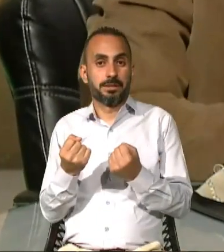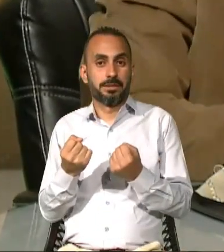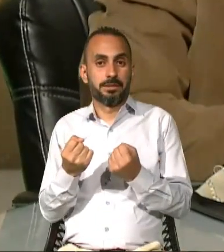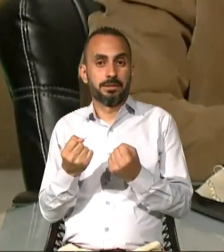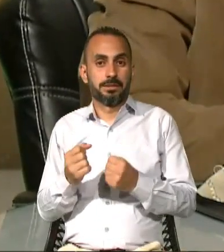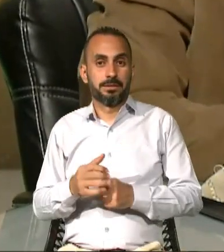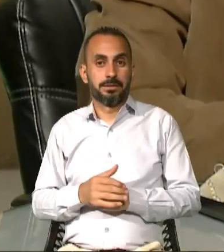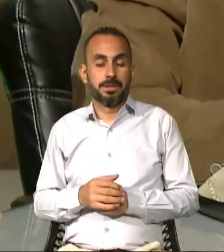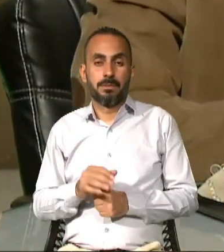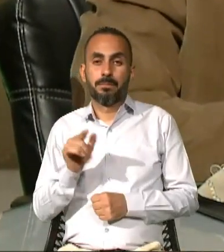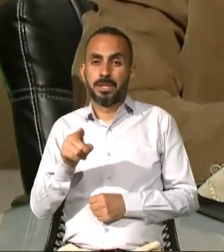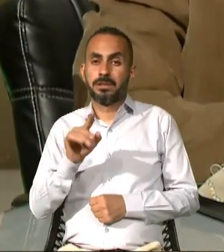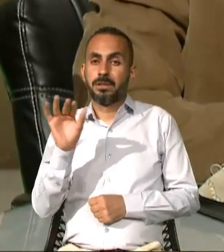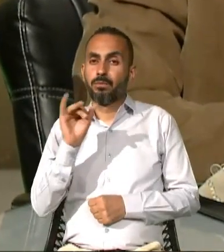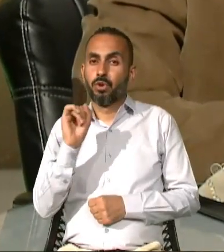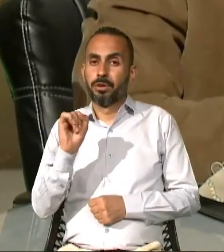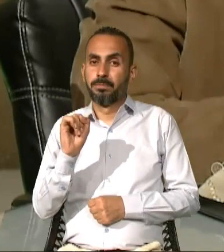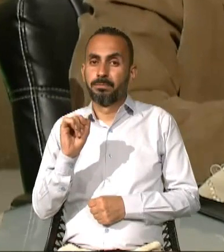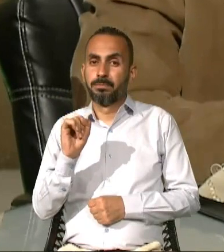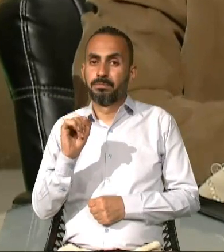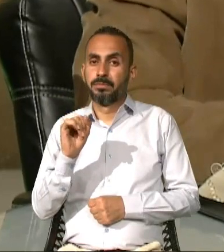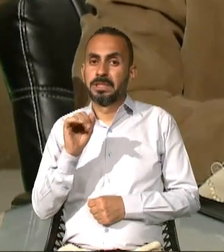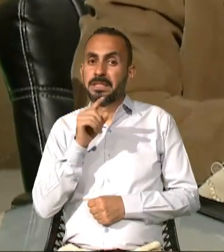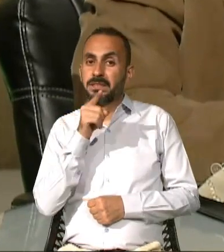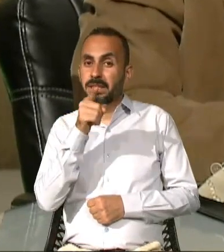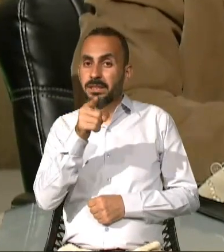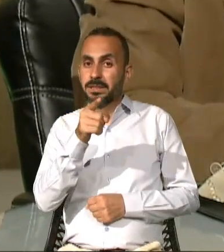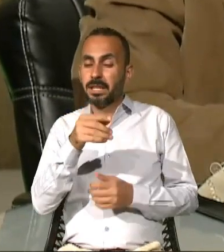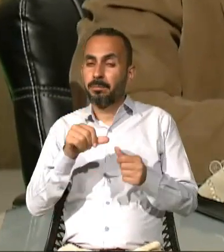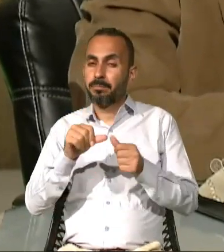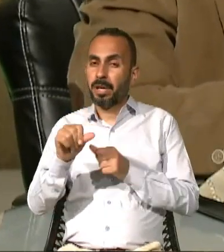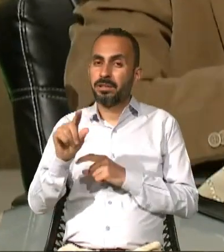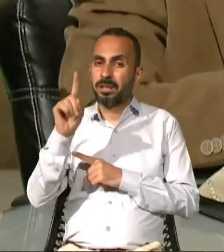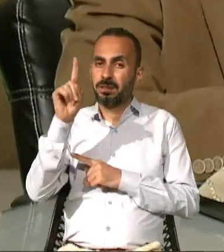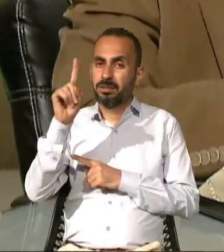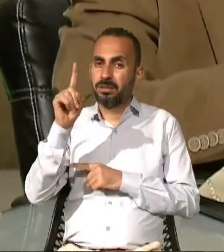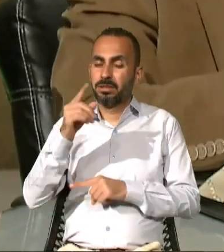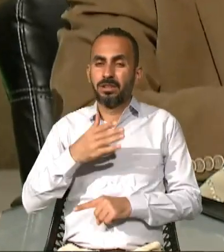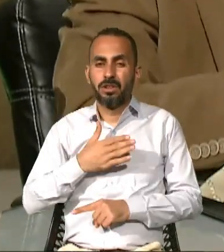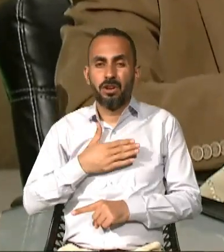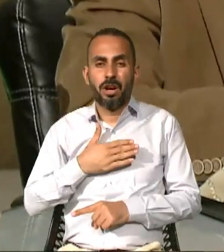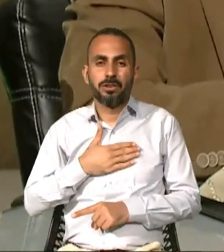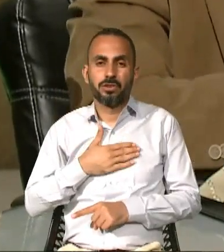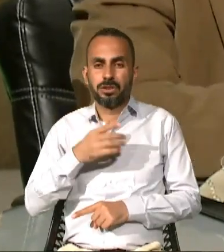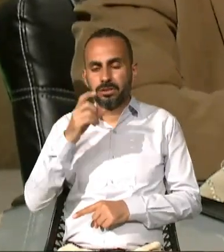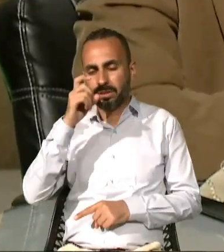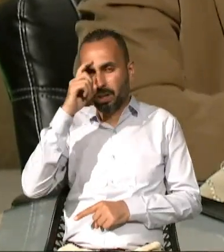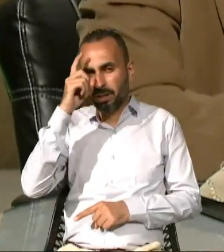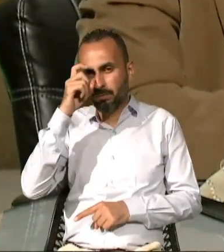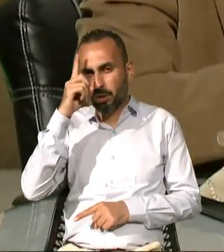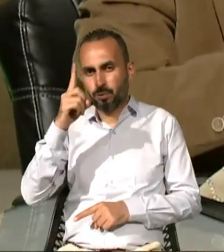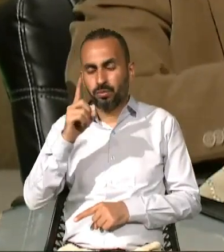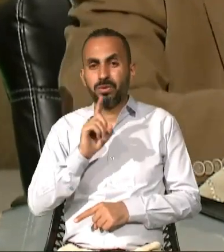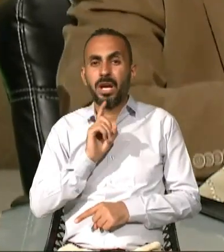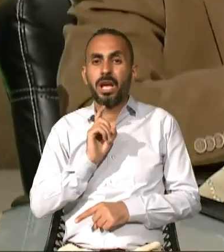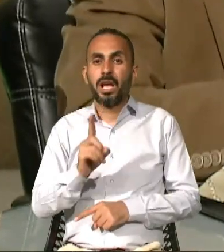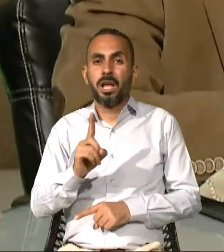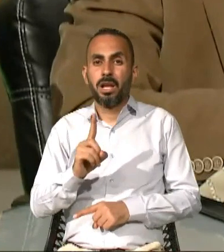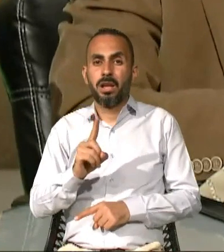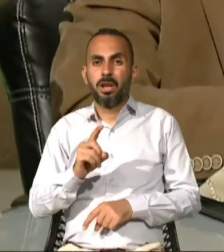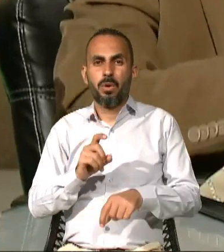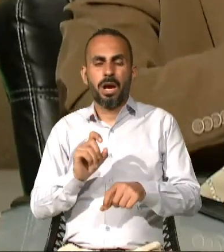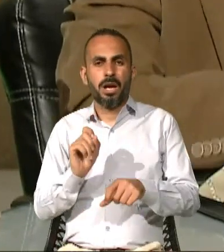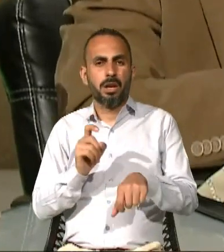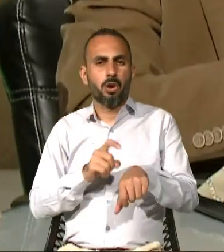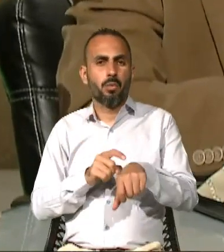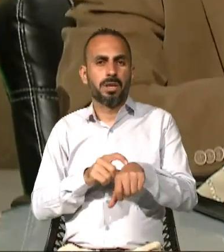انا بعيد عن الرب ارجوك ارجوك لاجل خاطر المسيح، اوعى الفرصة دي تضع منك. اقف مع